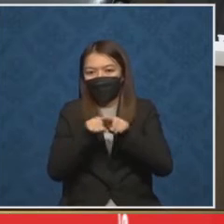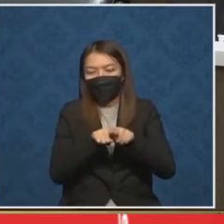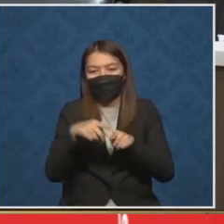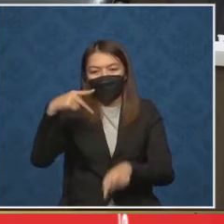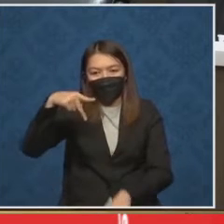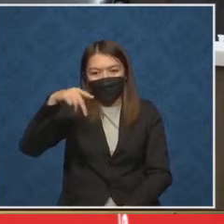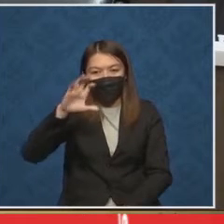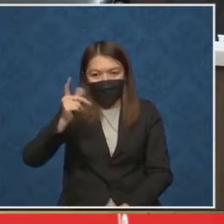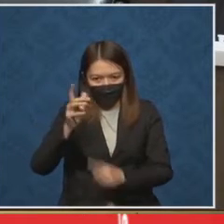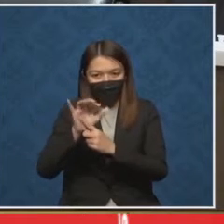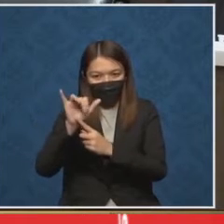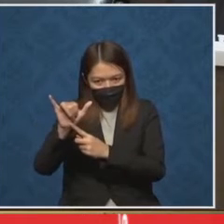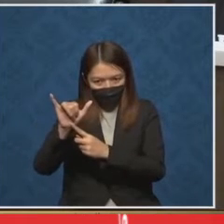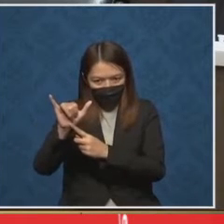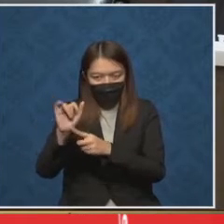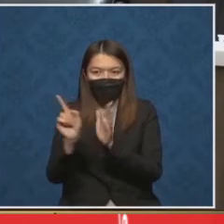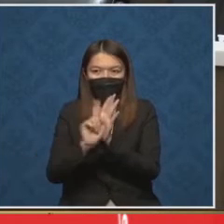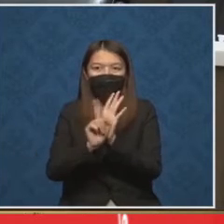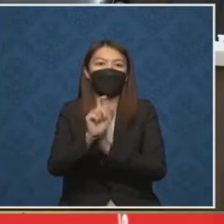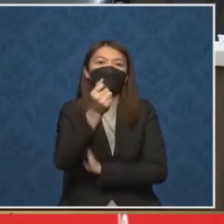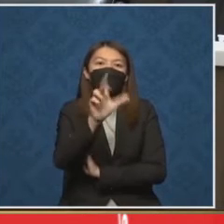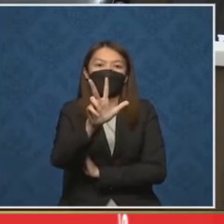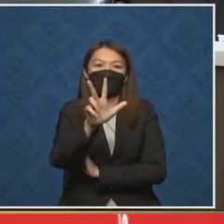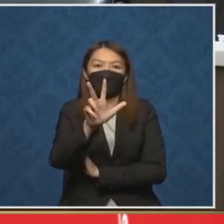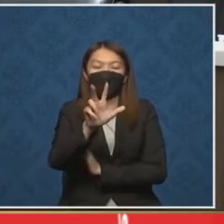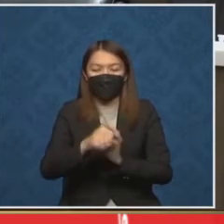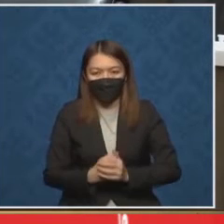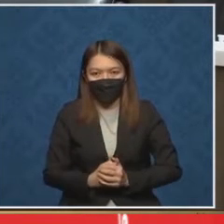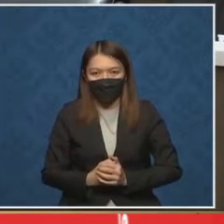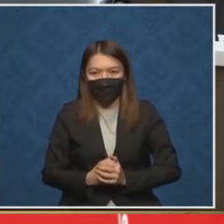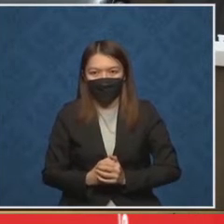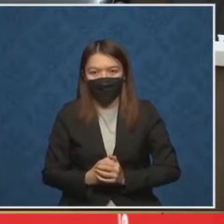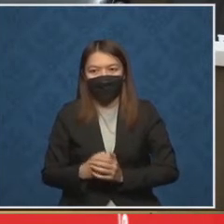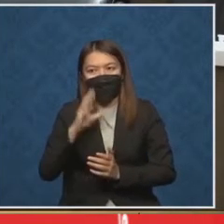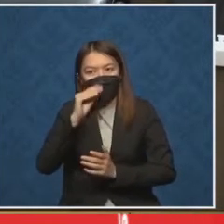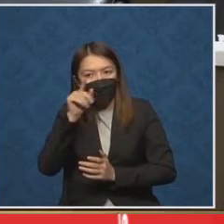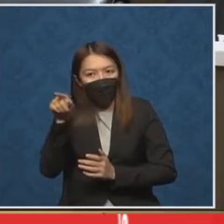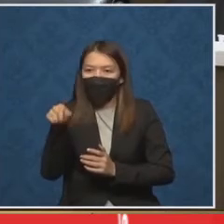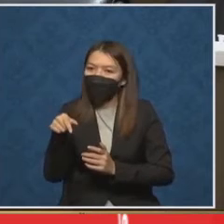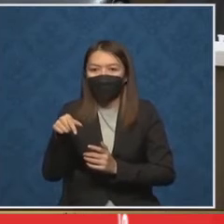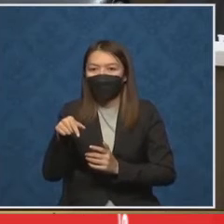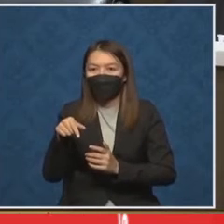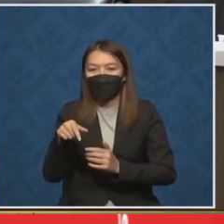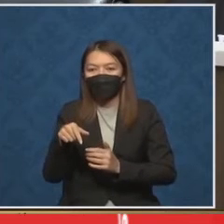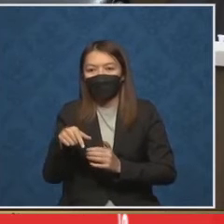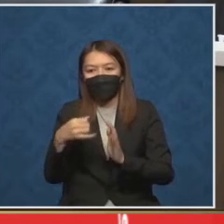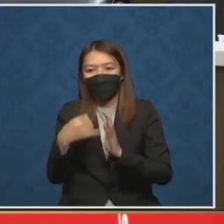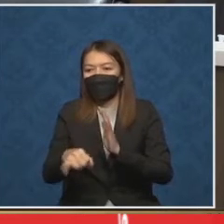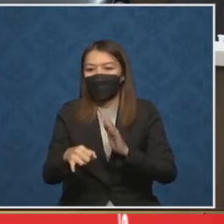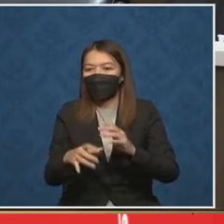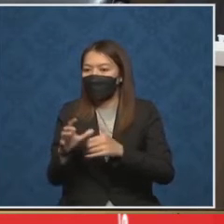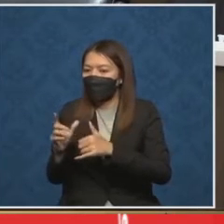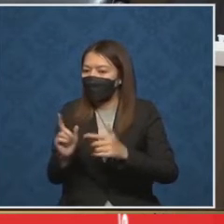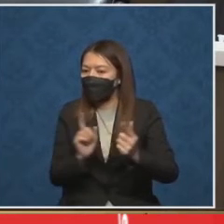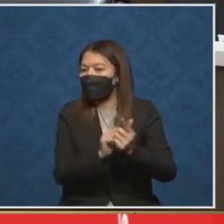ยนฤทธพันธ์13ครั้งครับนึกอะไรไม่ออกพิชัยพูดอะไรไปเลยครับเข้าค่ายตลอด